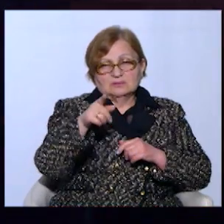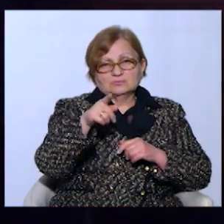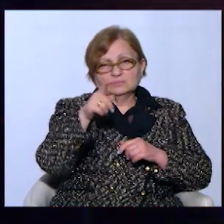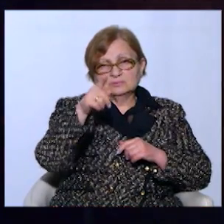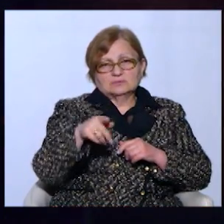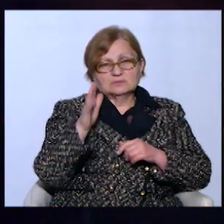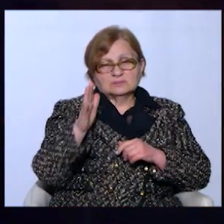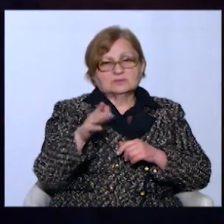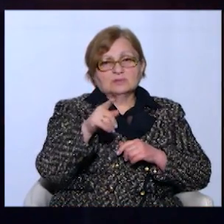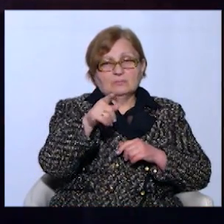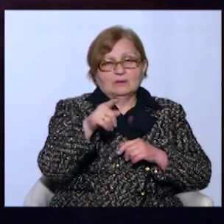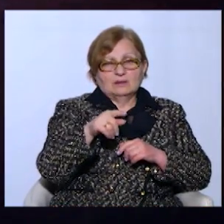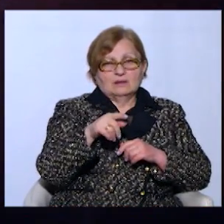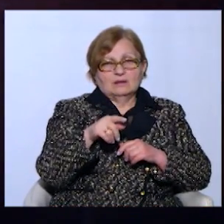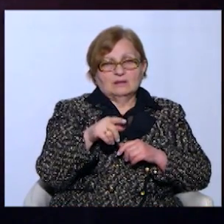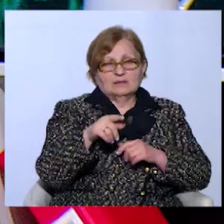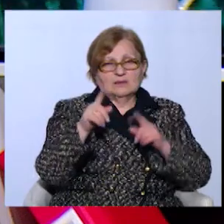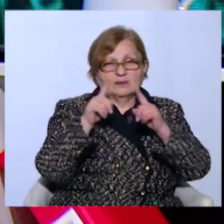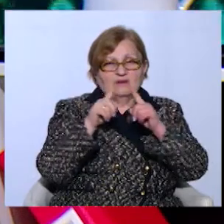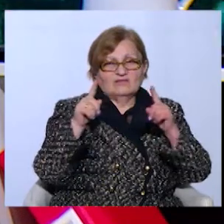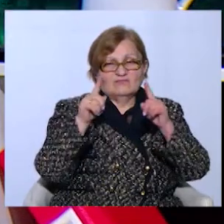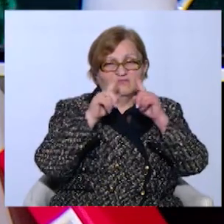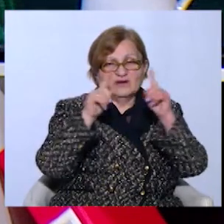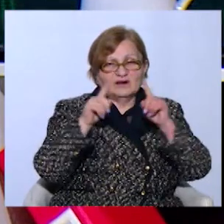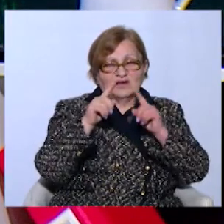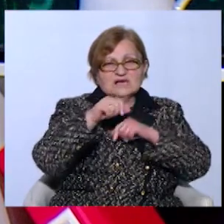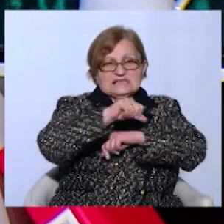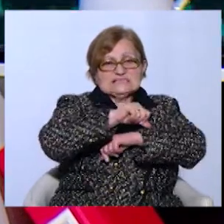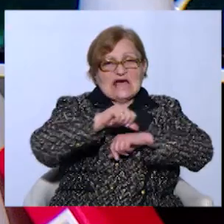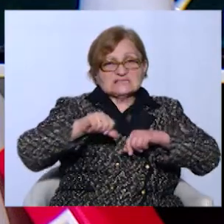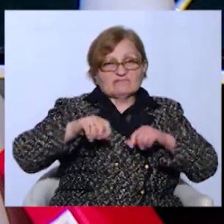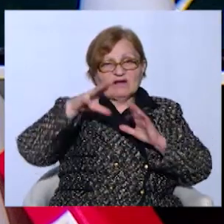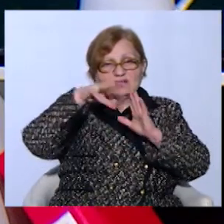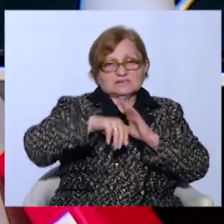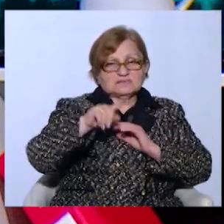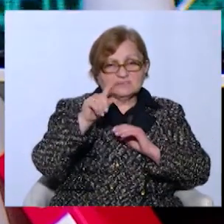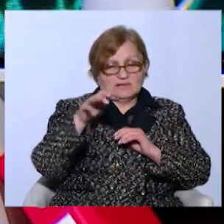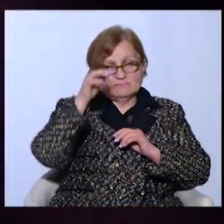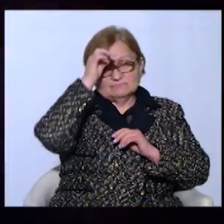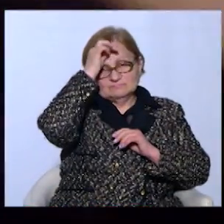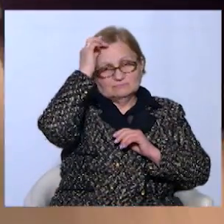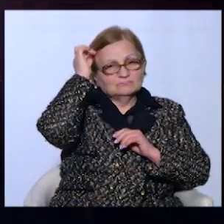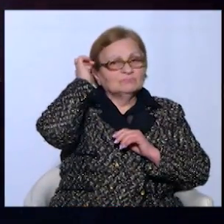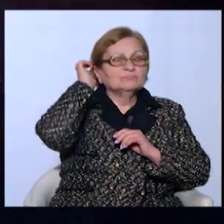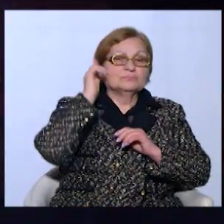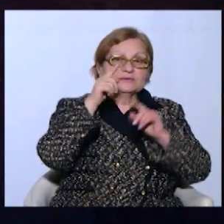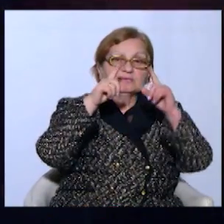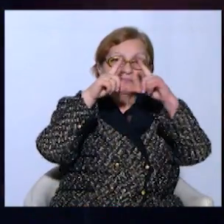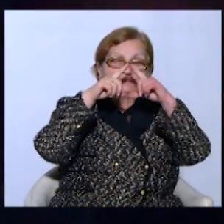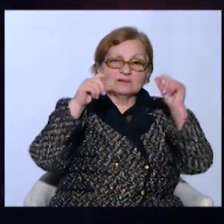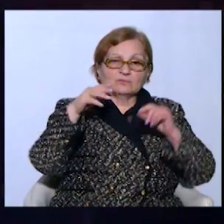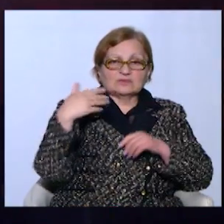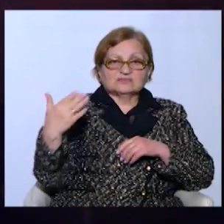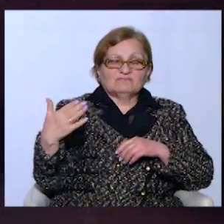დავხატავ, მაშინ ვიტყვით, რომ ვარსკვლავი არის საზღვარზე. ის არის სამ კუთხედის